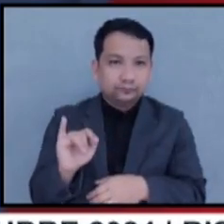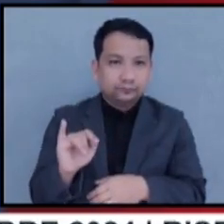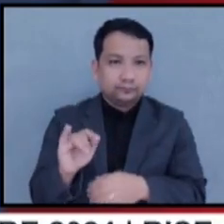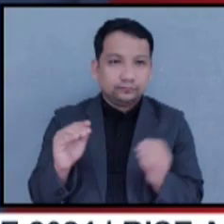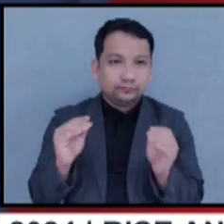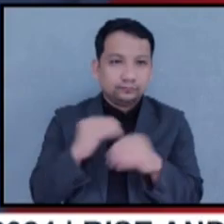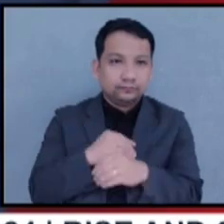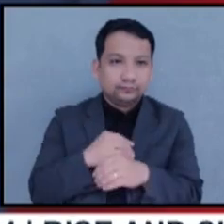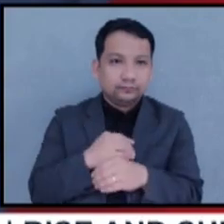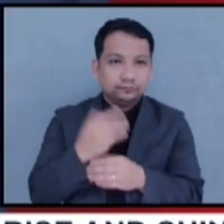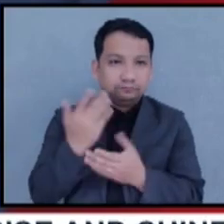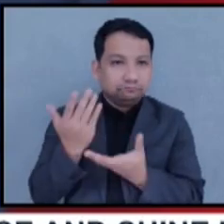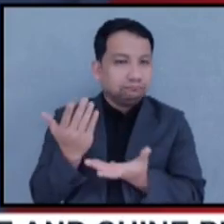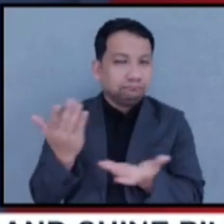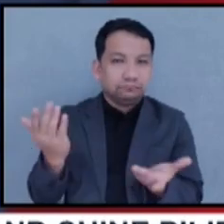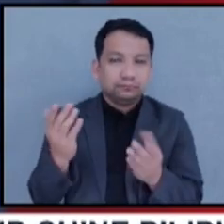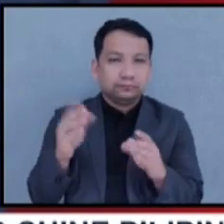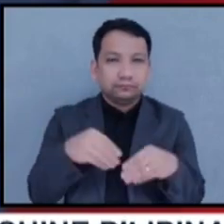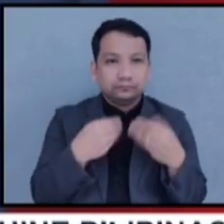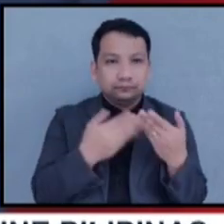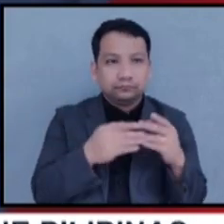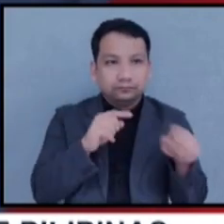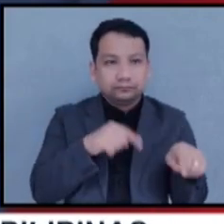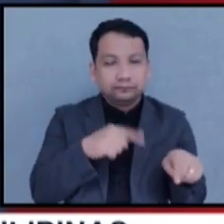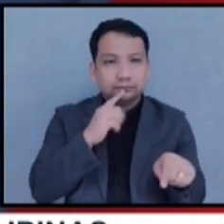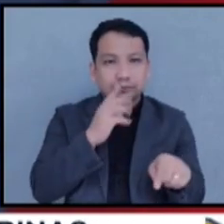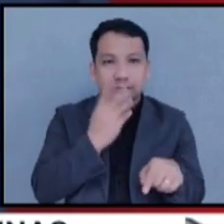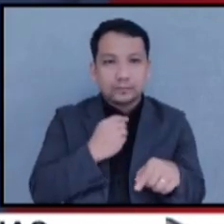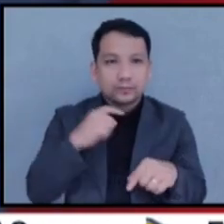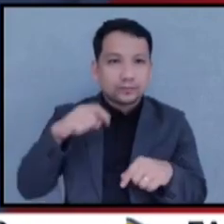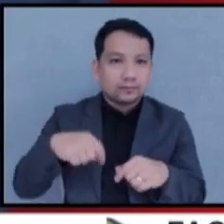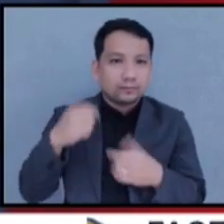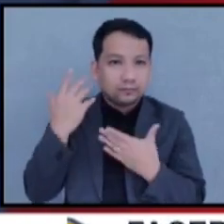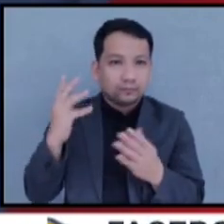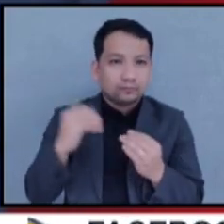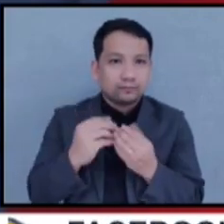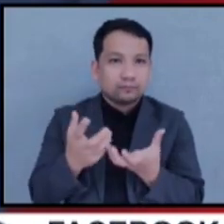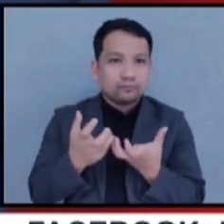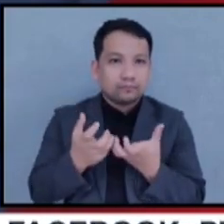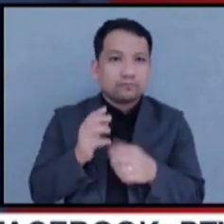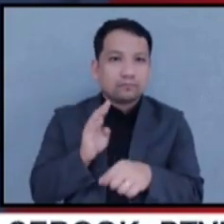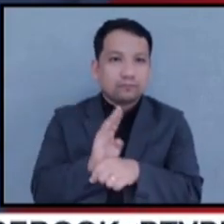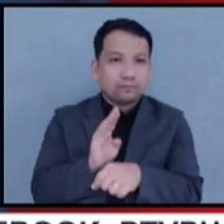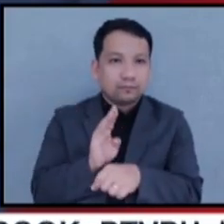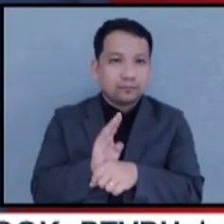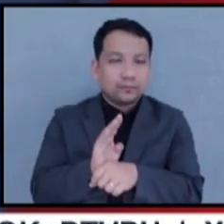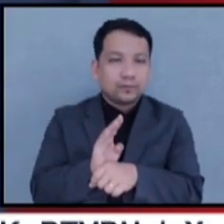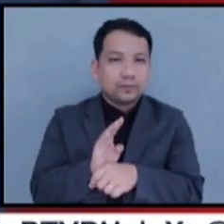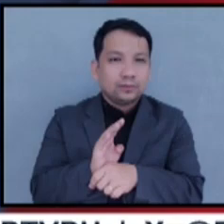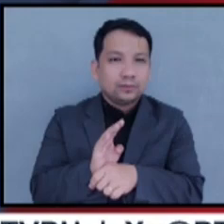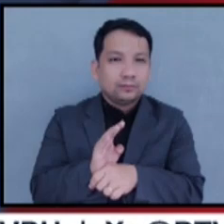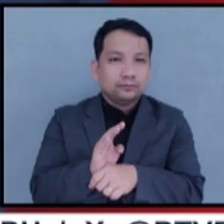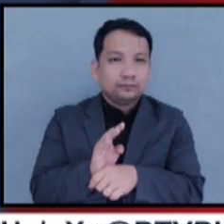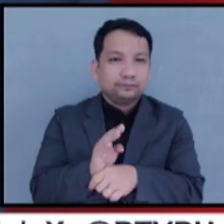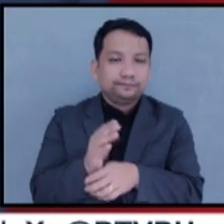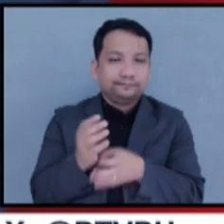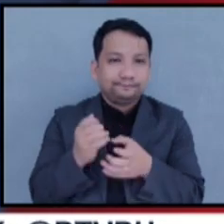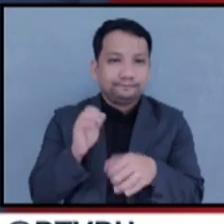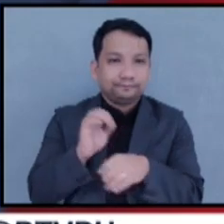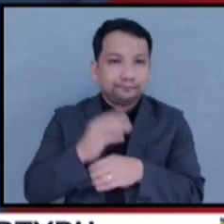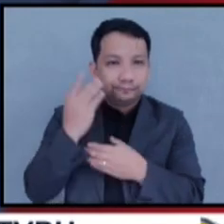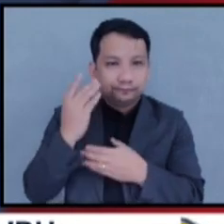para bigyan po na yung mga pangangailangan ng ating mga gustong magnegosyo at nagnenegosyo